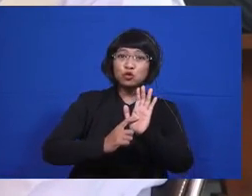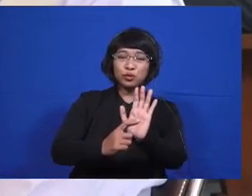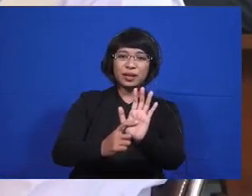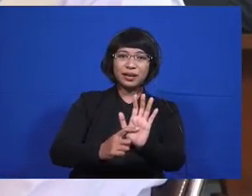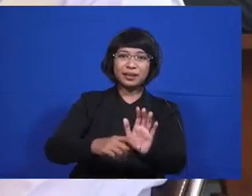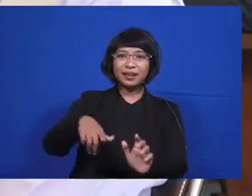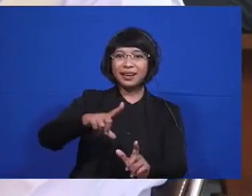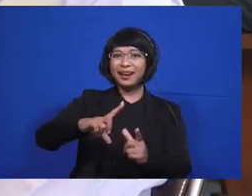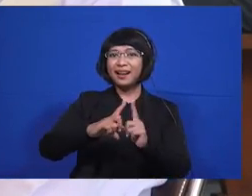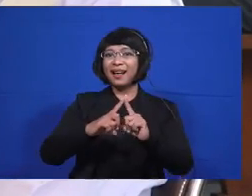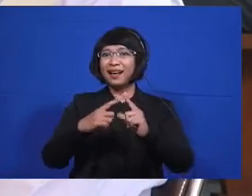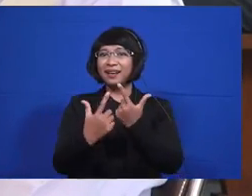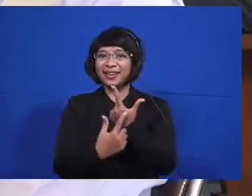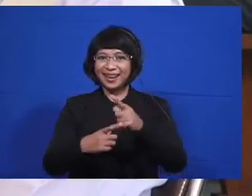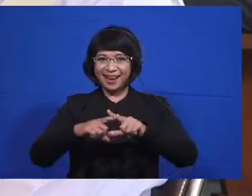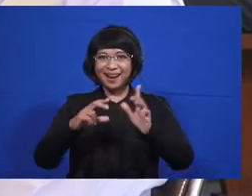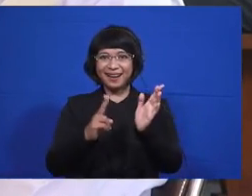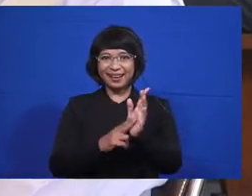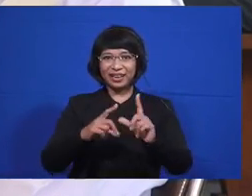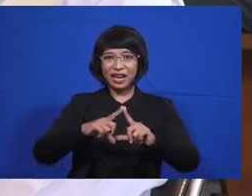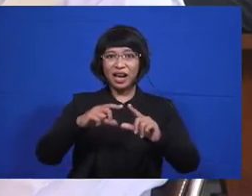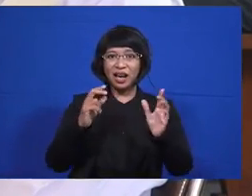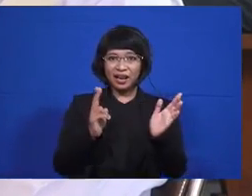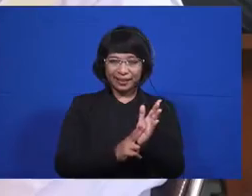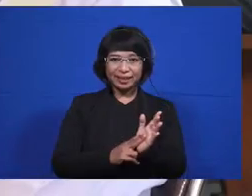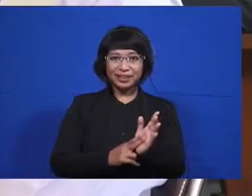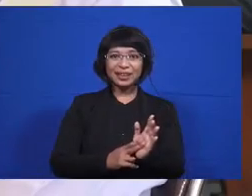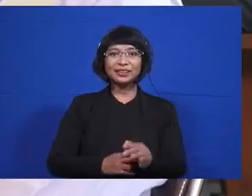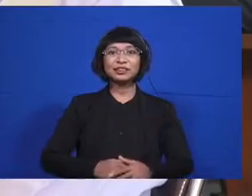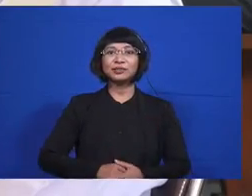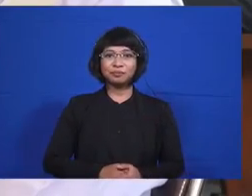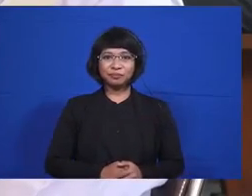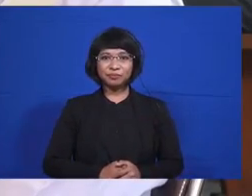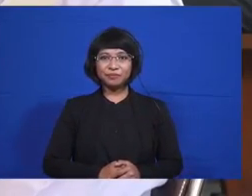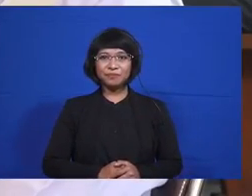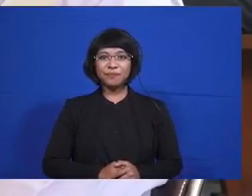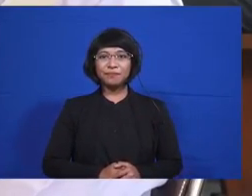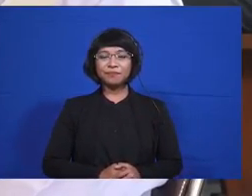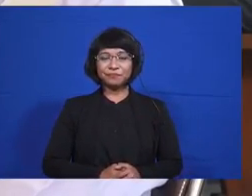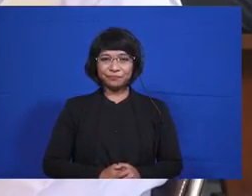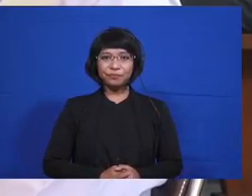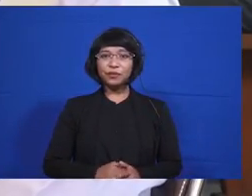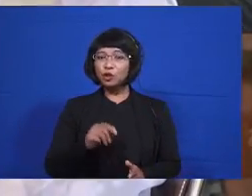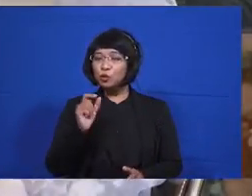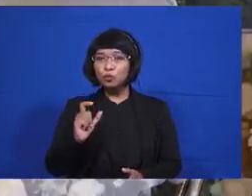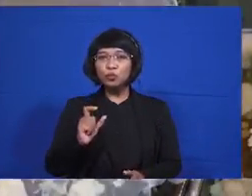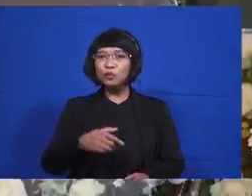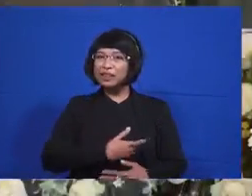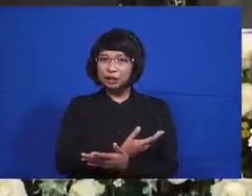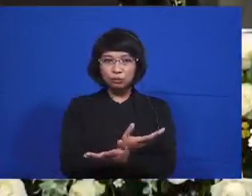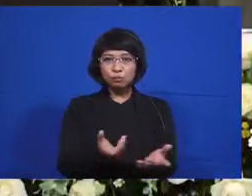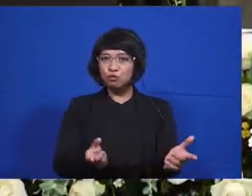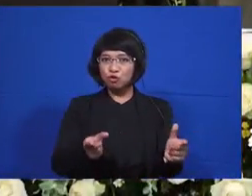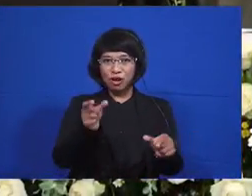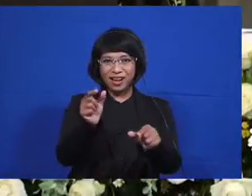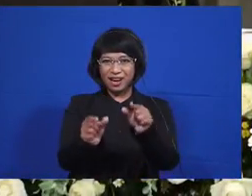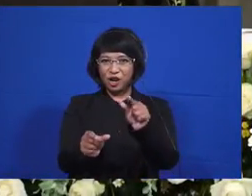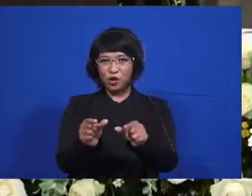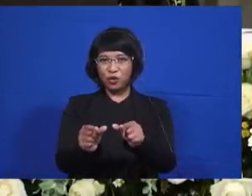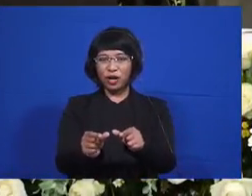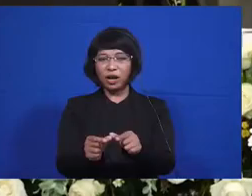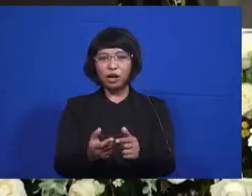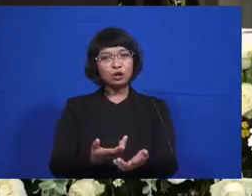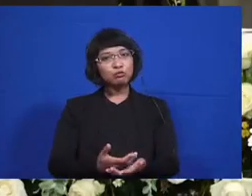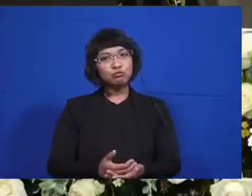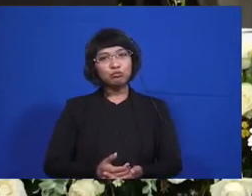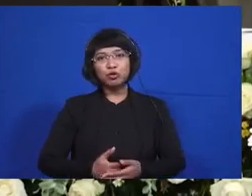konkret, yakni pelayanan kasih dan pelayanan pewartaan Injil kepada semua orang. Tujuannya apa? Supaya Injil